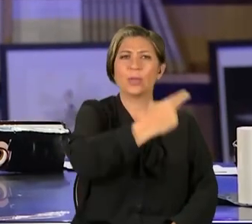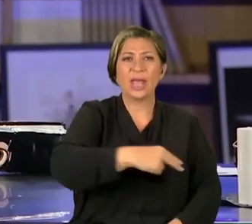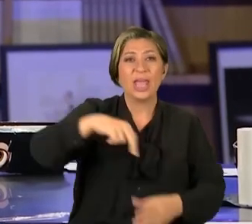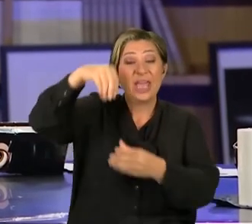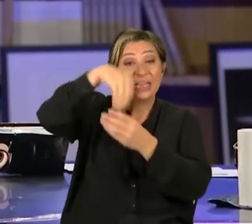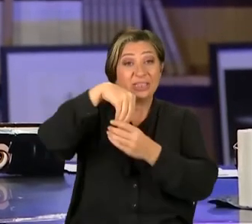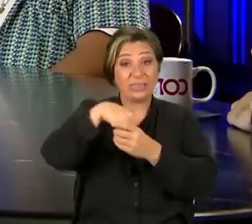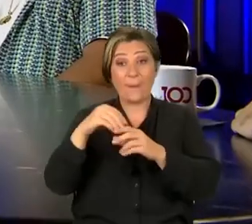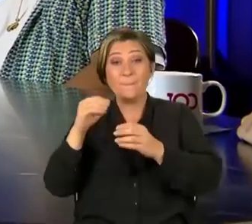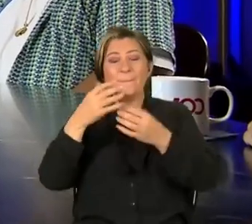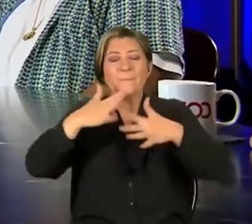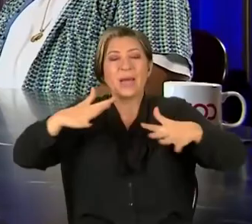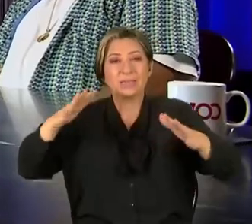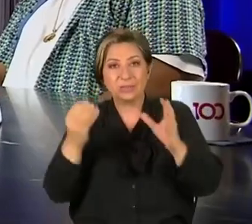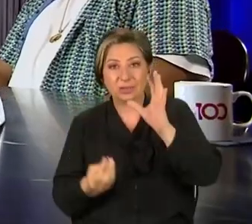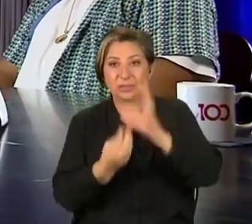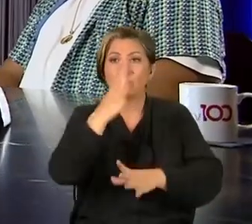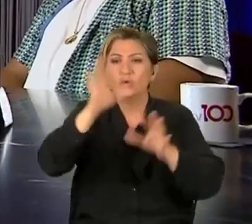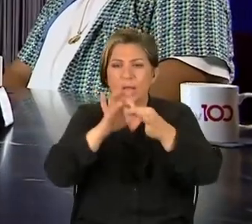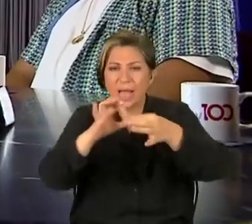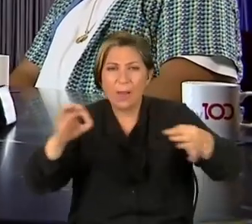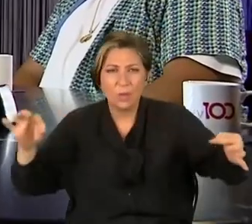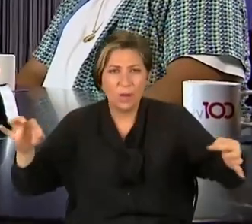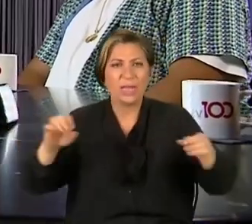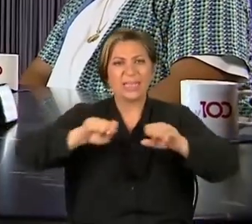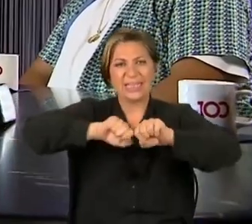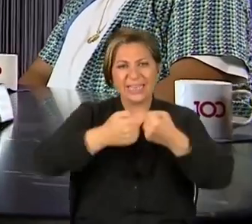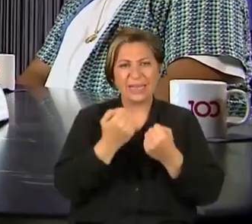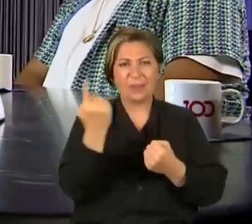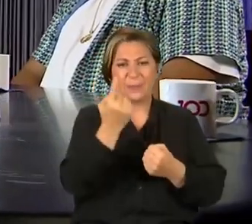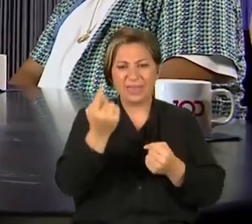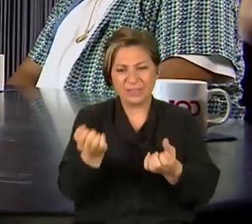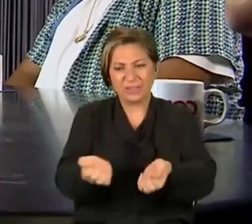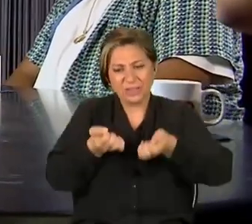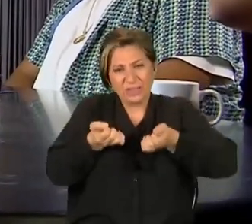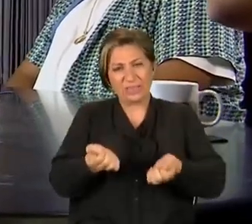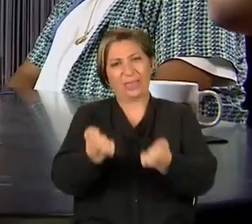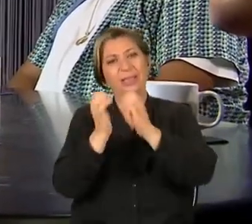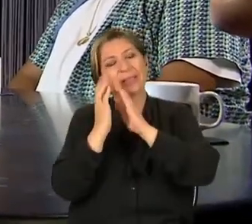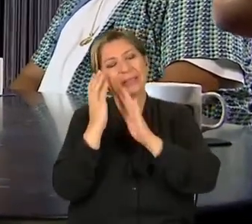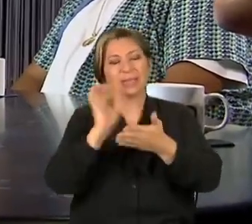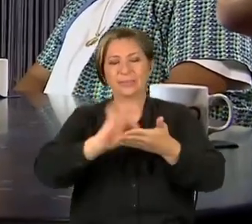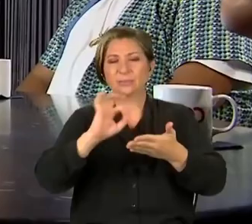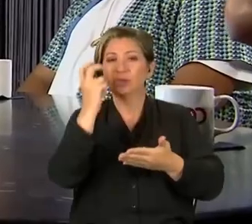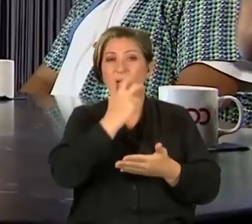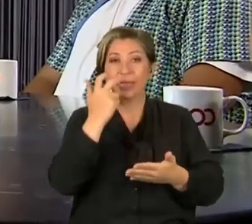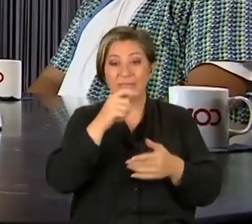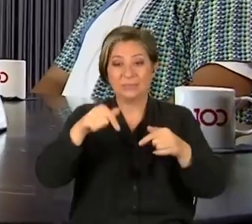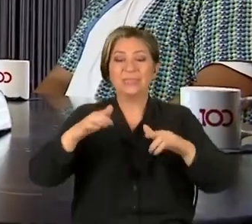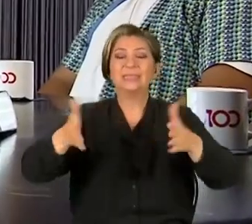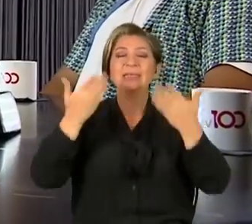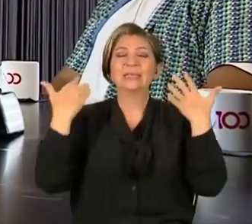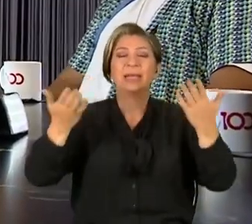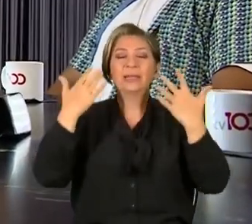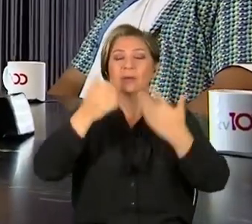içinden bakır çıkan tüm kabloları kırık bir çekyatta Şarkılarım Şimdi senin